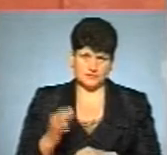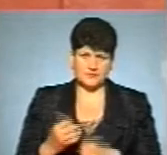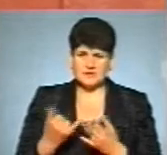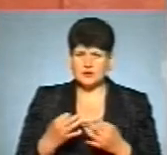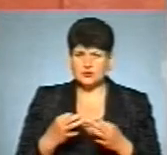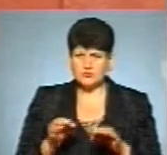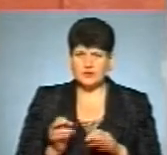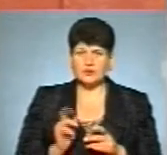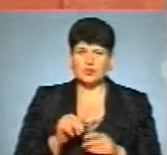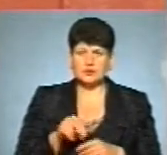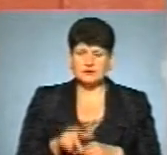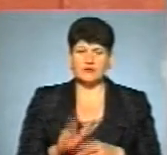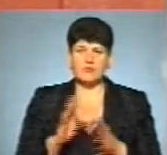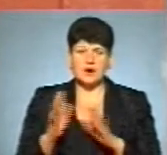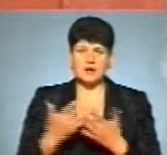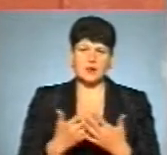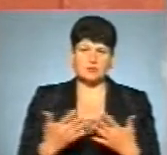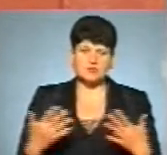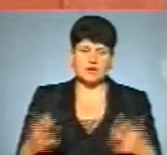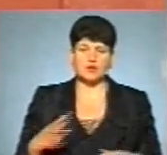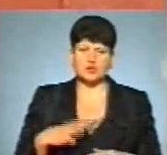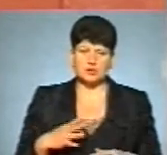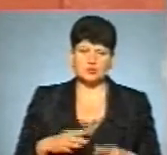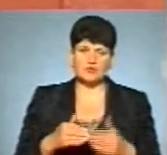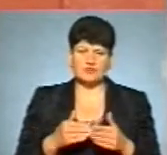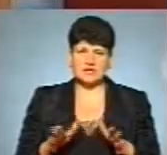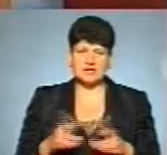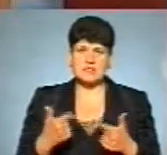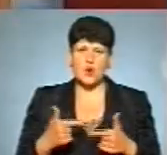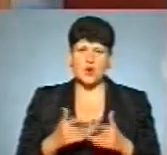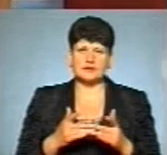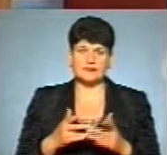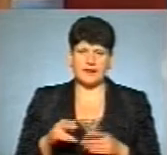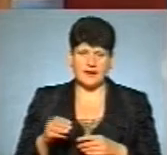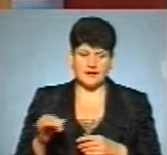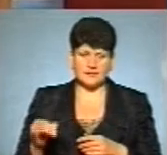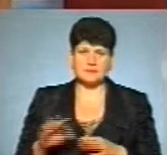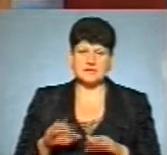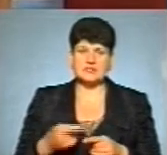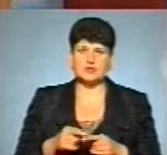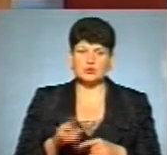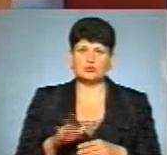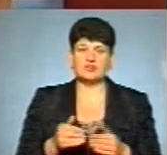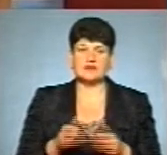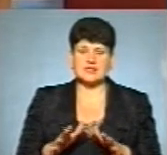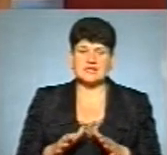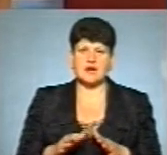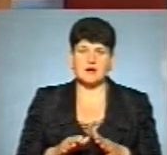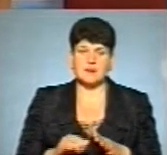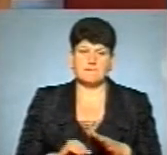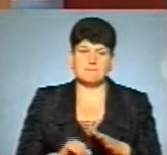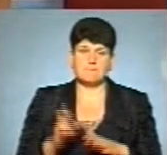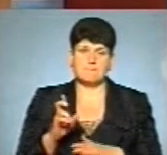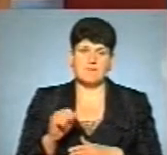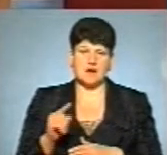дозволили відвідування парків, відвідування музеїв. Очікуємо, що відкриються готельні заклади. Після цього буде відкриття баз. Так, принаймні, регламентують